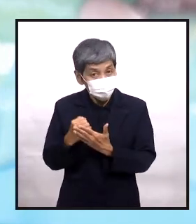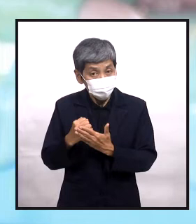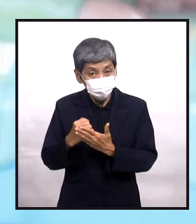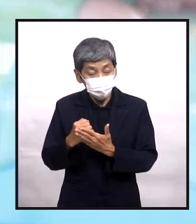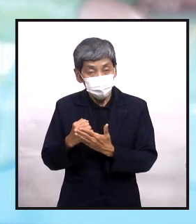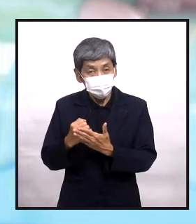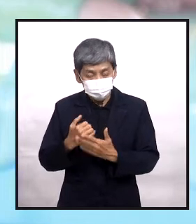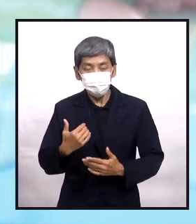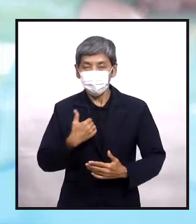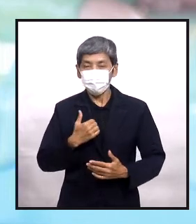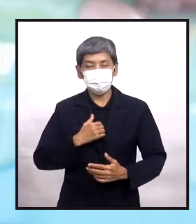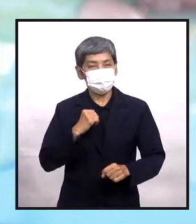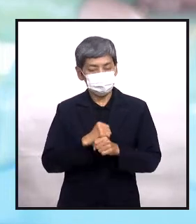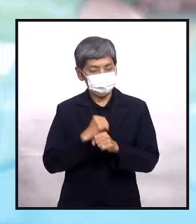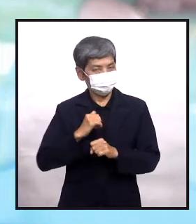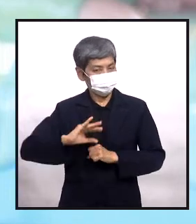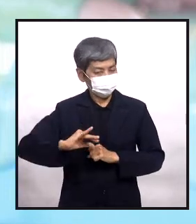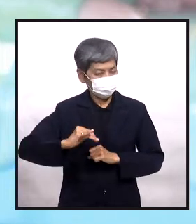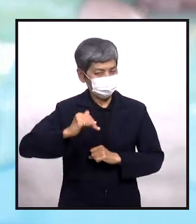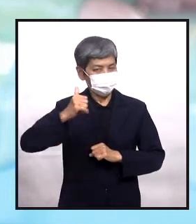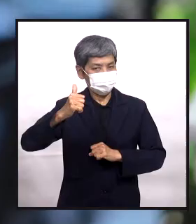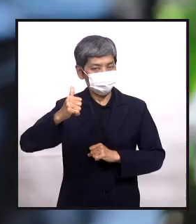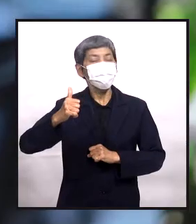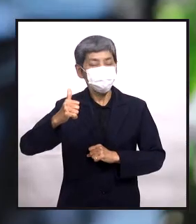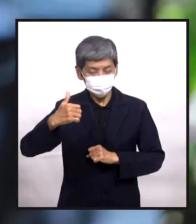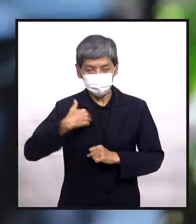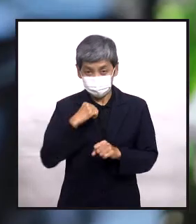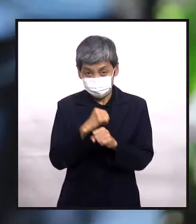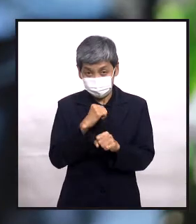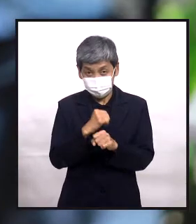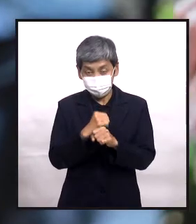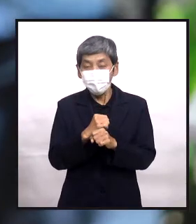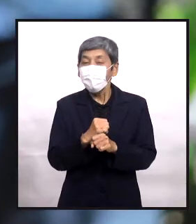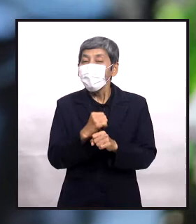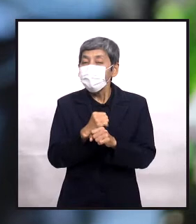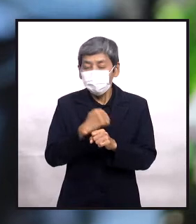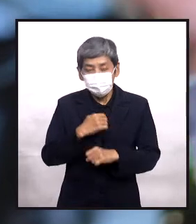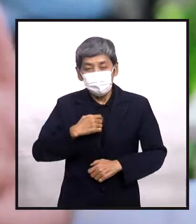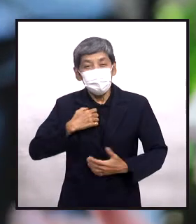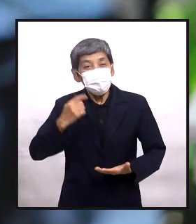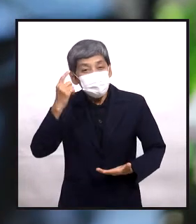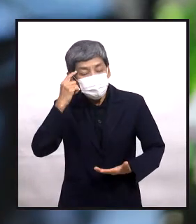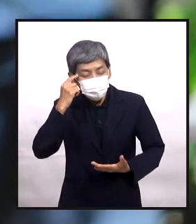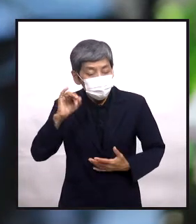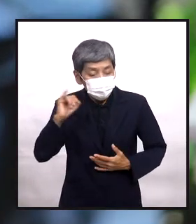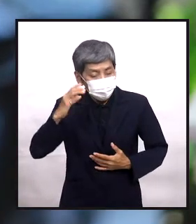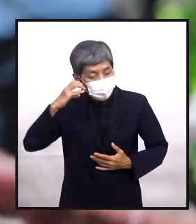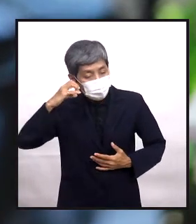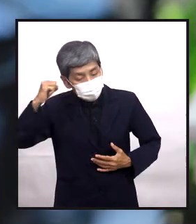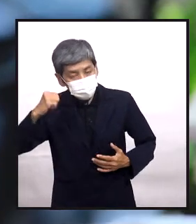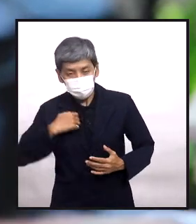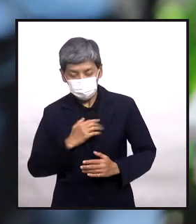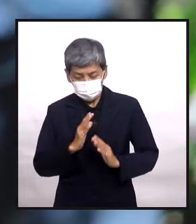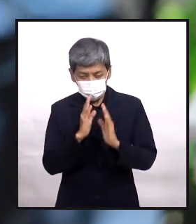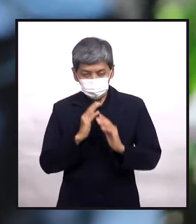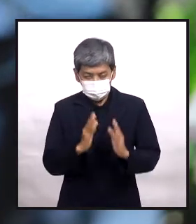ให้เรามีประสิทธิภาพในการทำงานแล้วเพราะว่าประสิทธิภาพในการทำงานเรามันจะลดลงตรงที่ความคิดมันจะถูกกิเลสดึงแต่ถ้าเมื่อไ